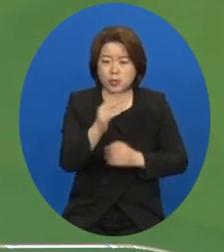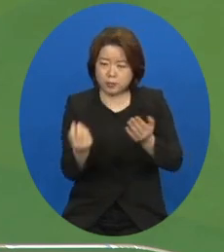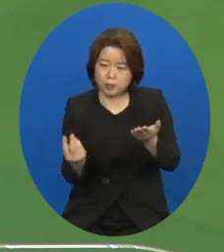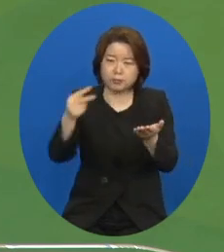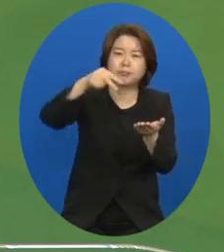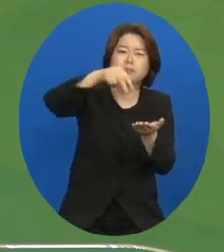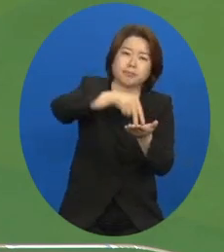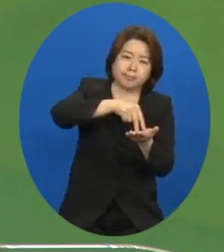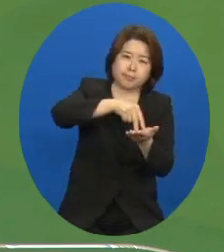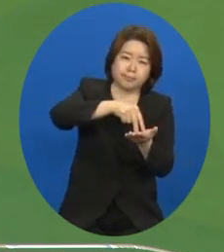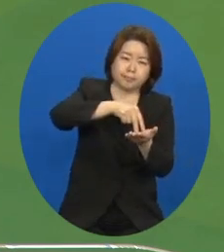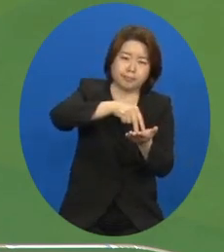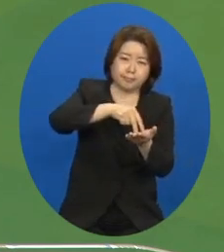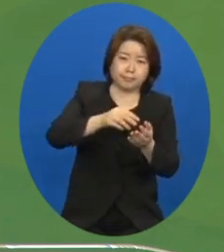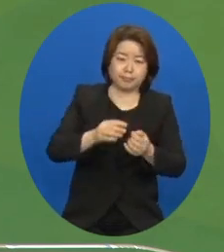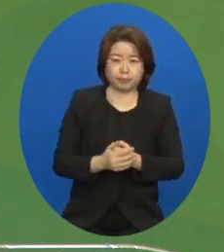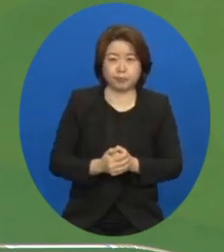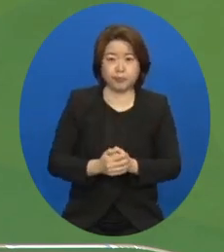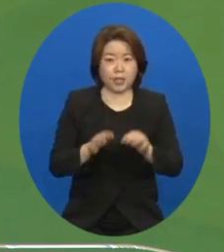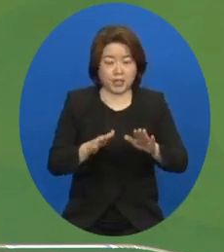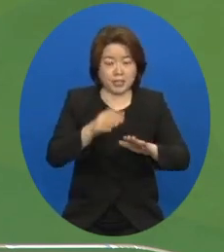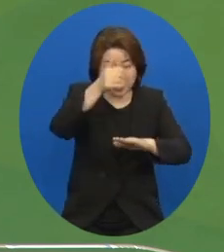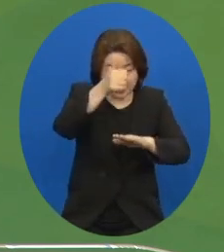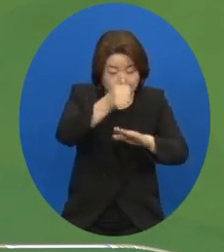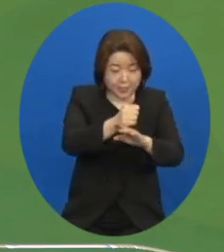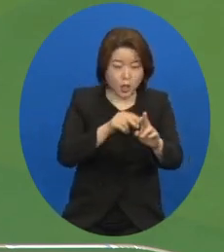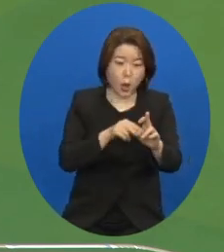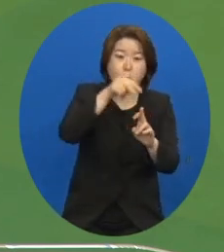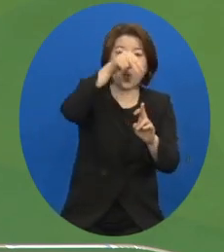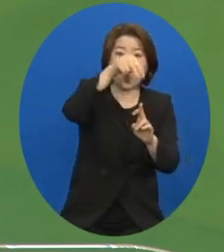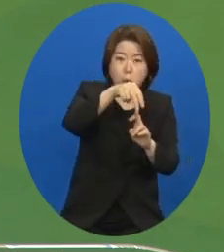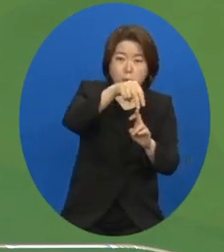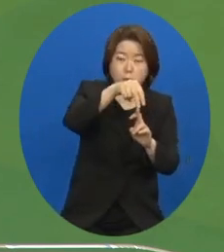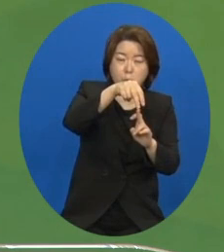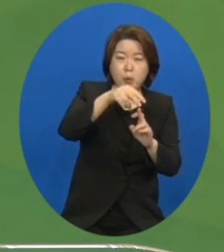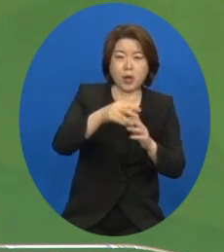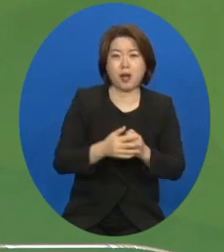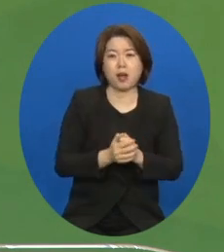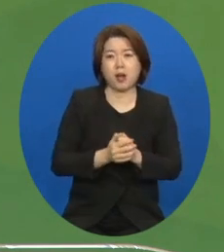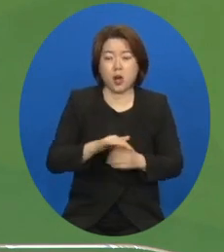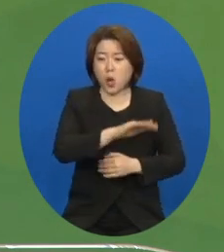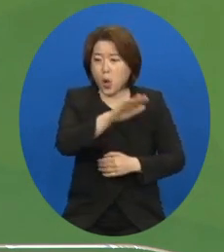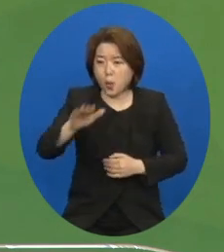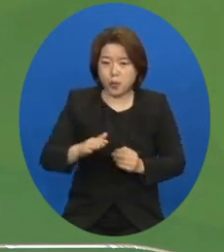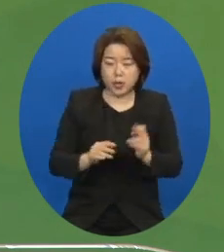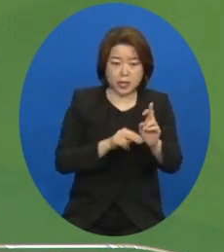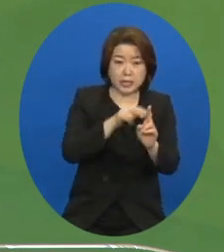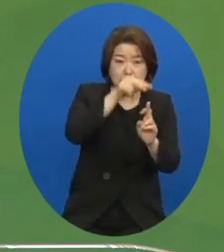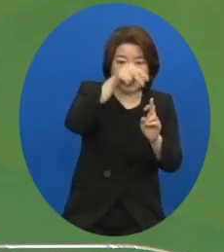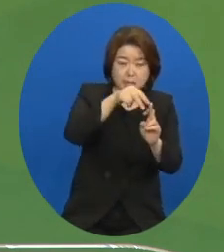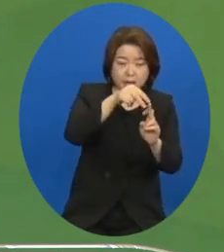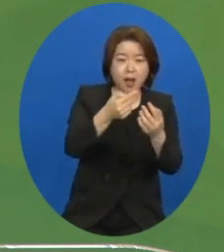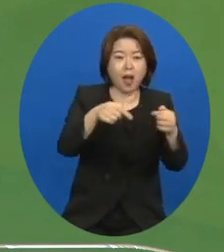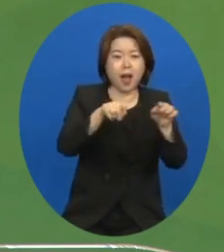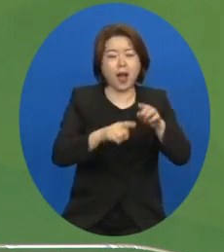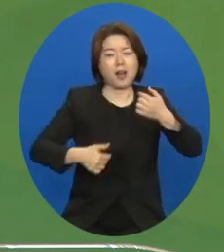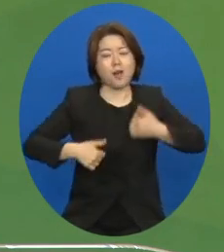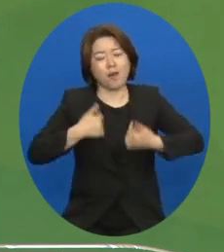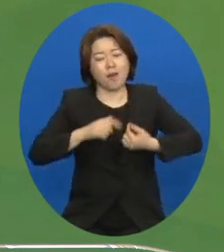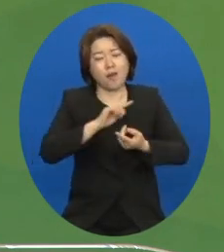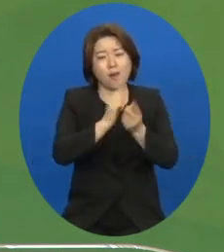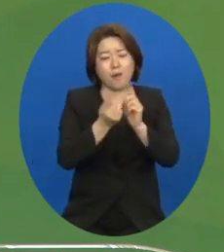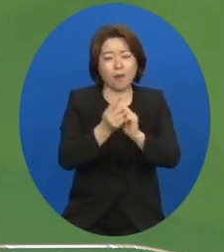일어섰습니다. 이제 드디어 정상에 올랐습니다. 우리는 산 정상에서 함께 기뻐하며